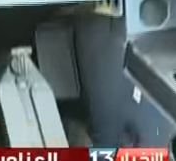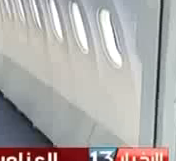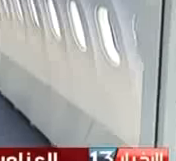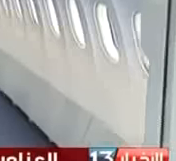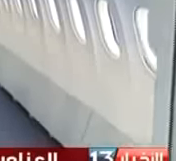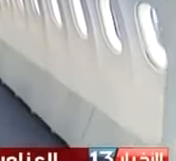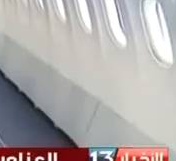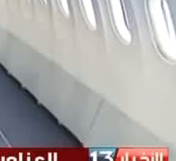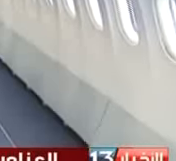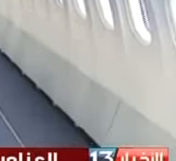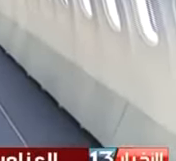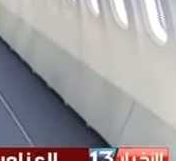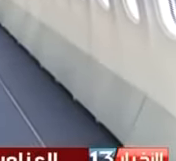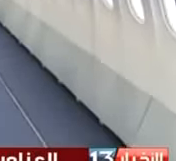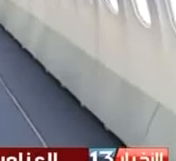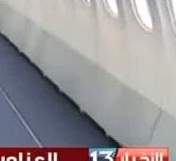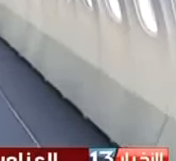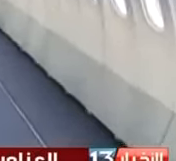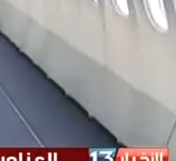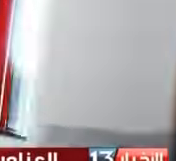إفريقيا.